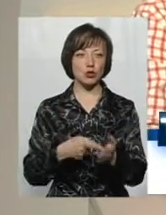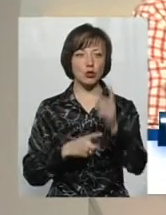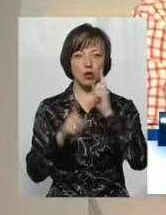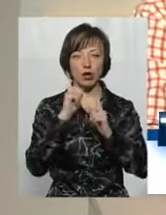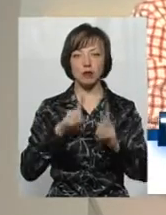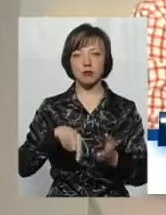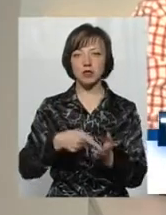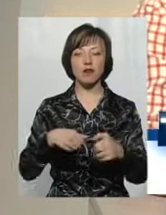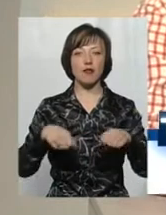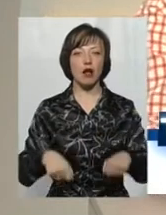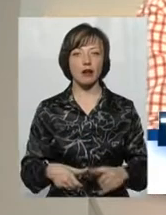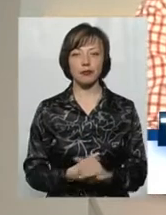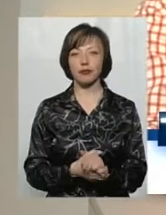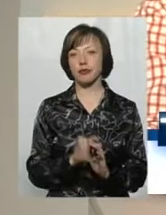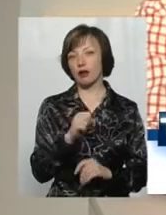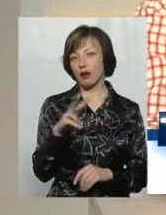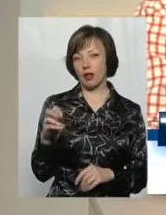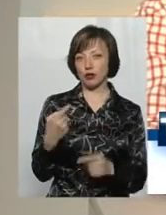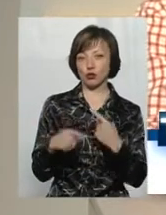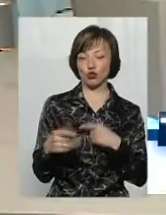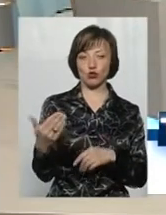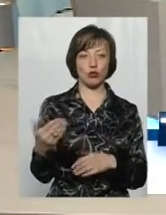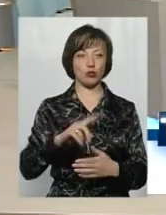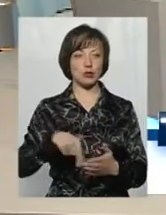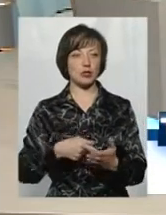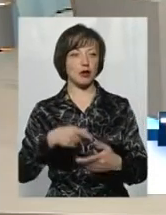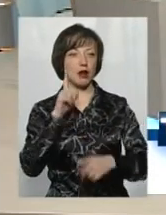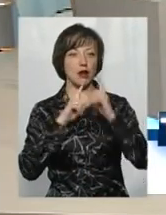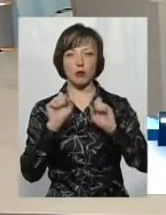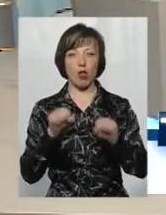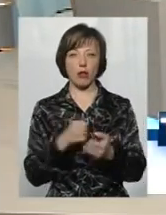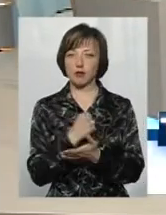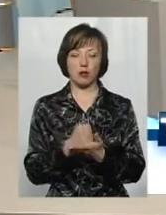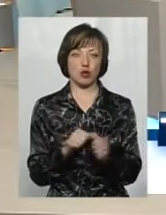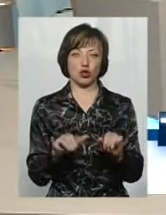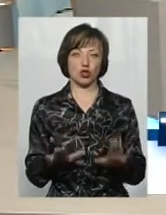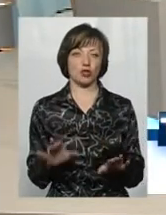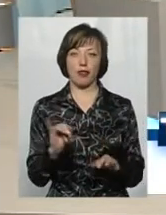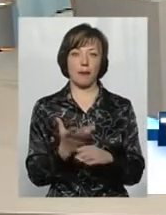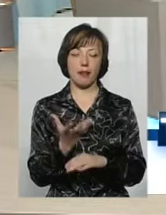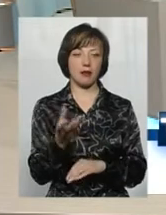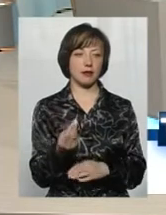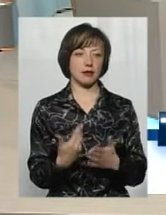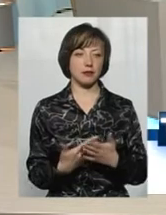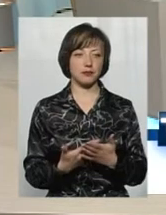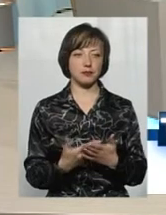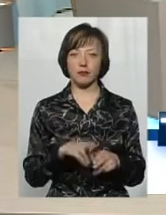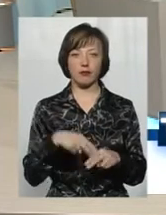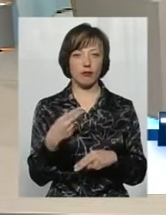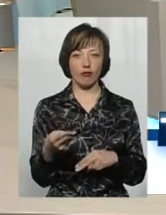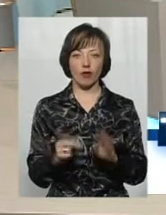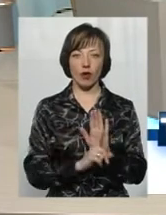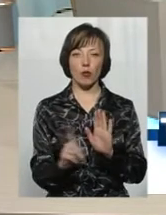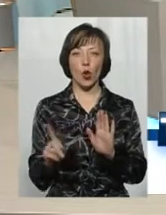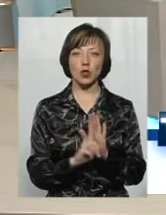міської влади. Але з іншого боку, міська рада могла не приймати таке рішення і не платити, не відшкодовувати